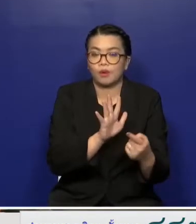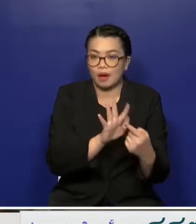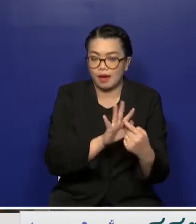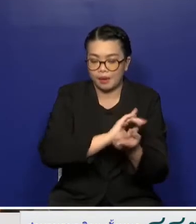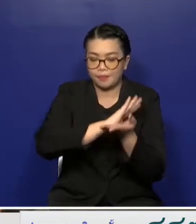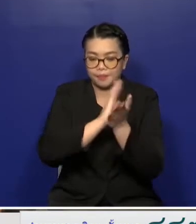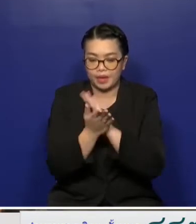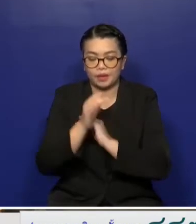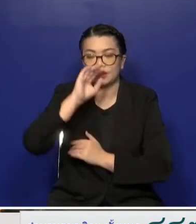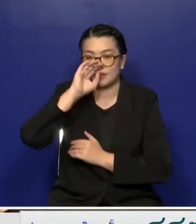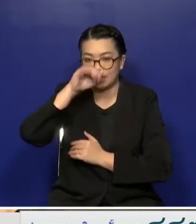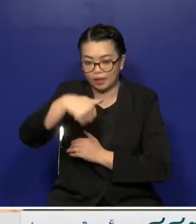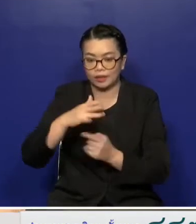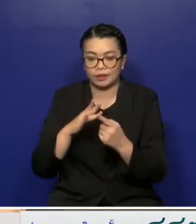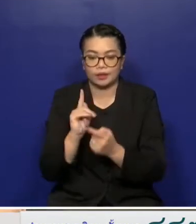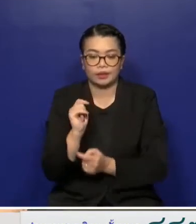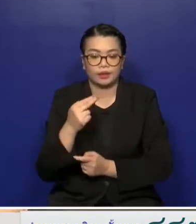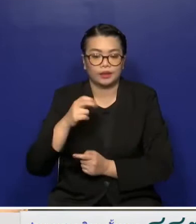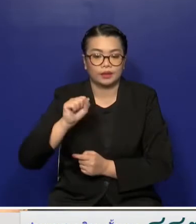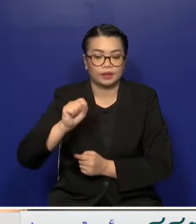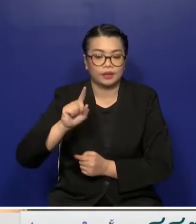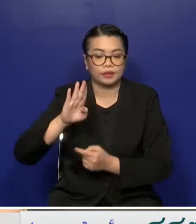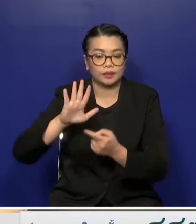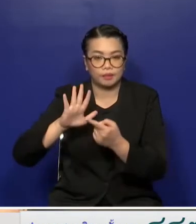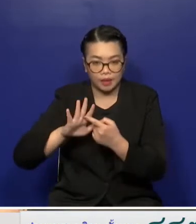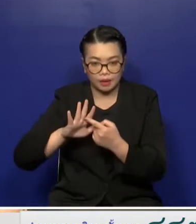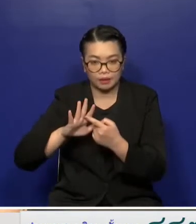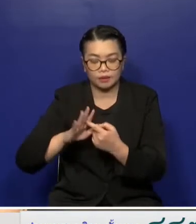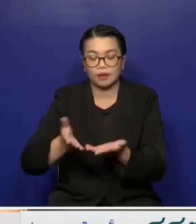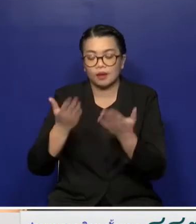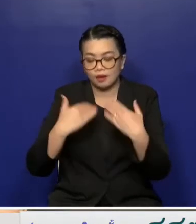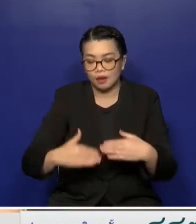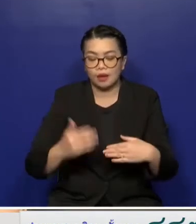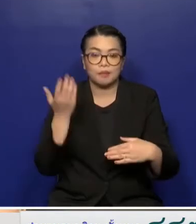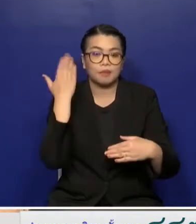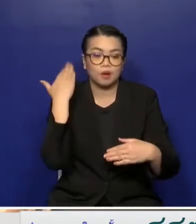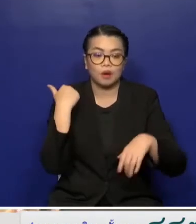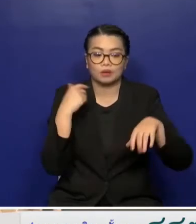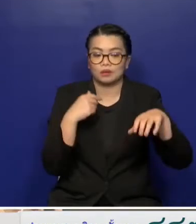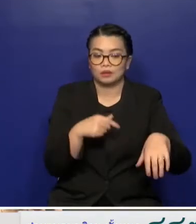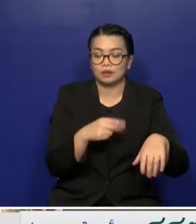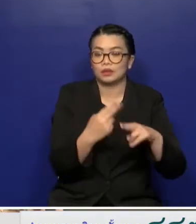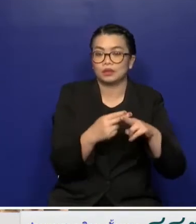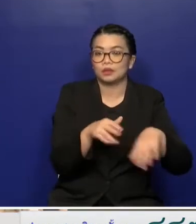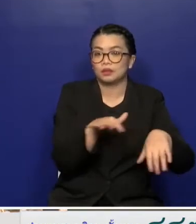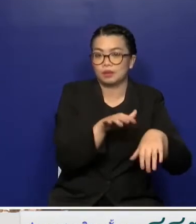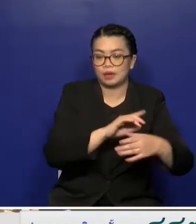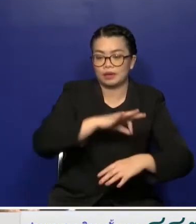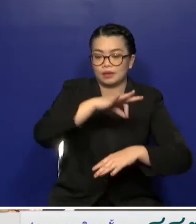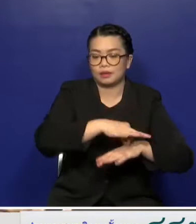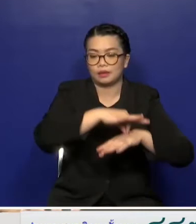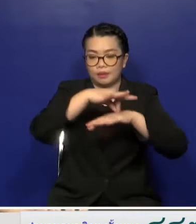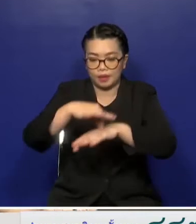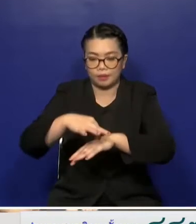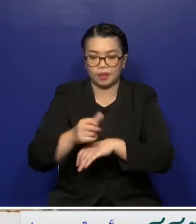ยกฐานะสภาตำบลขึ้นมาเป็นองค์การบริหารส่วนตำบลและก็มีการตราพระบั